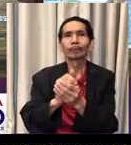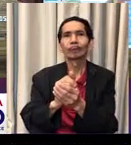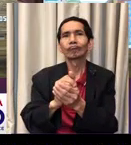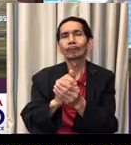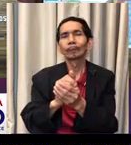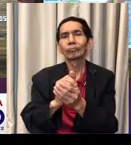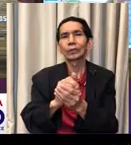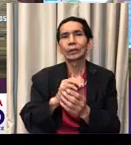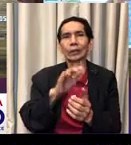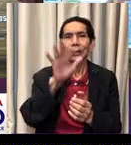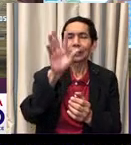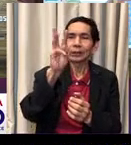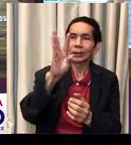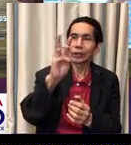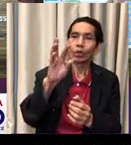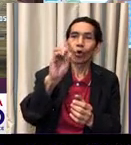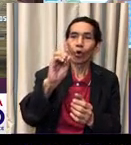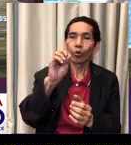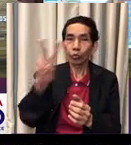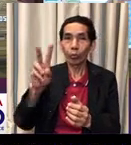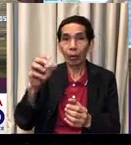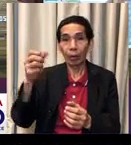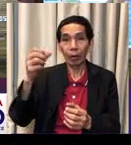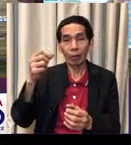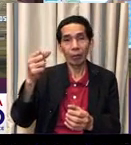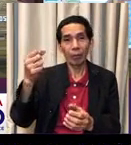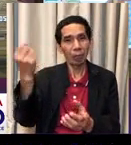1602. Kaya, pati bingo,